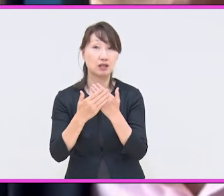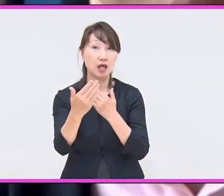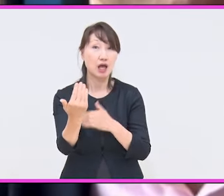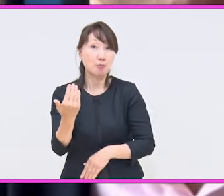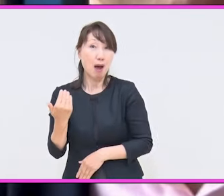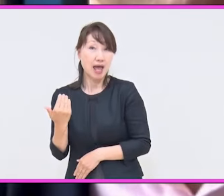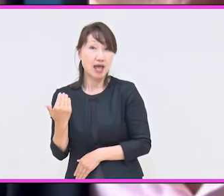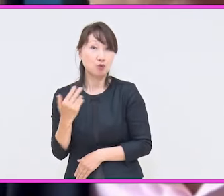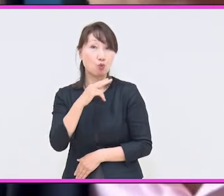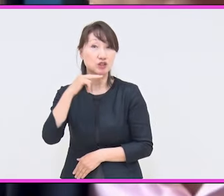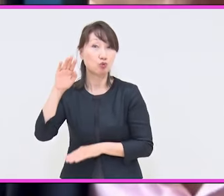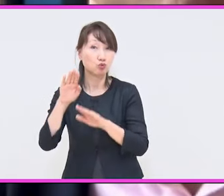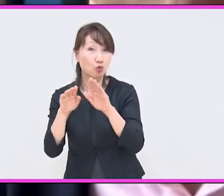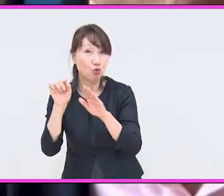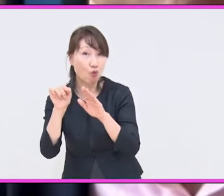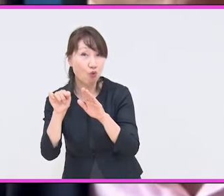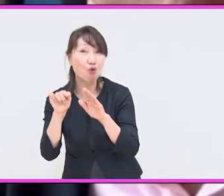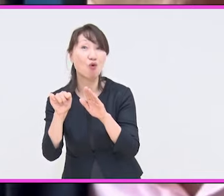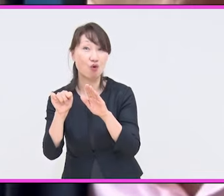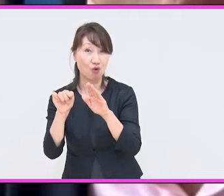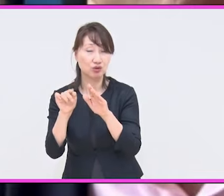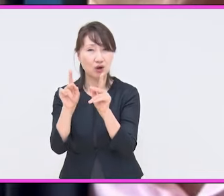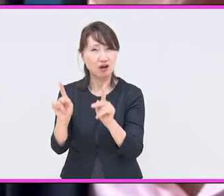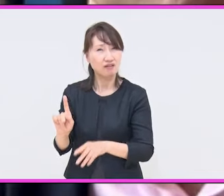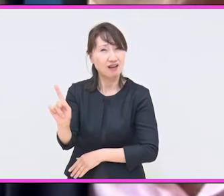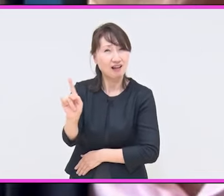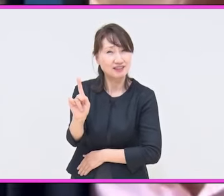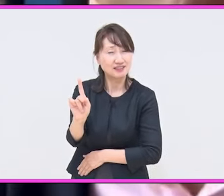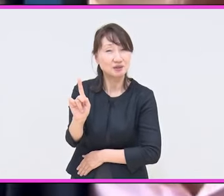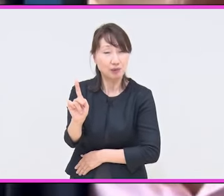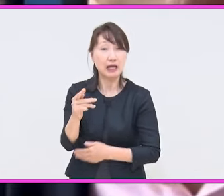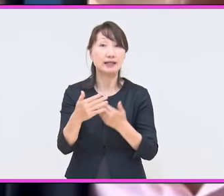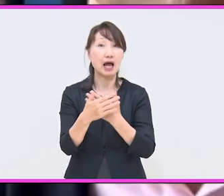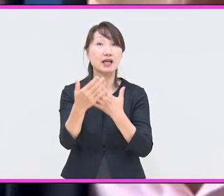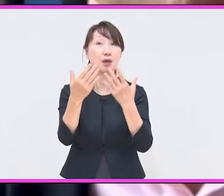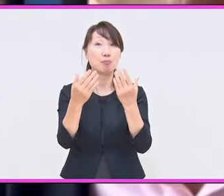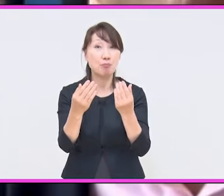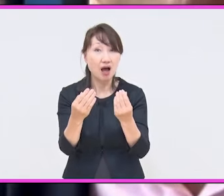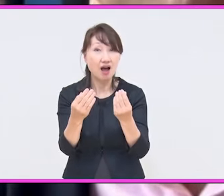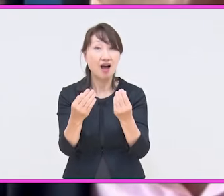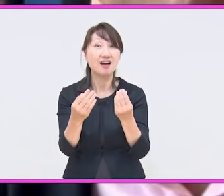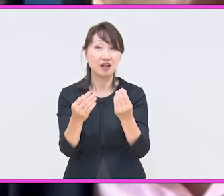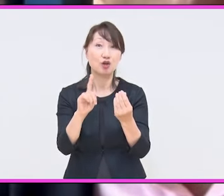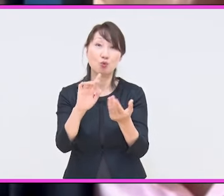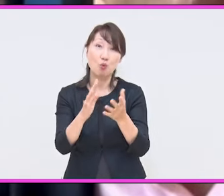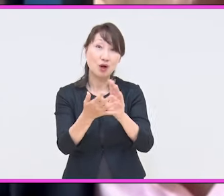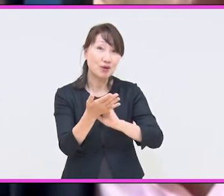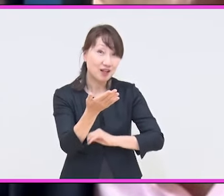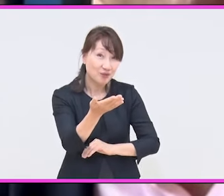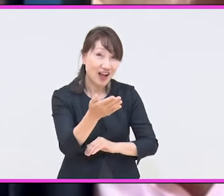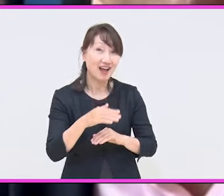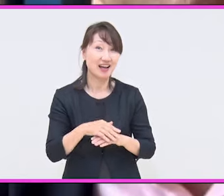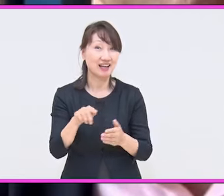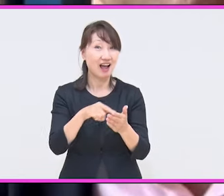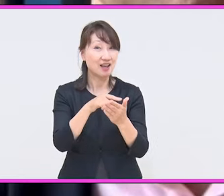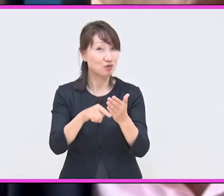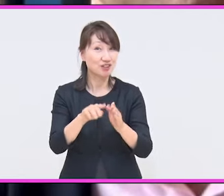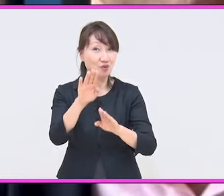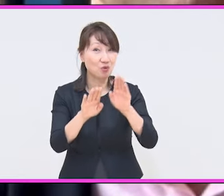前のイギリス国内にはどのような課題があって、さらに大会を通じてどのように解決されていったんでしょう